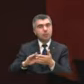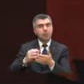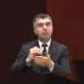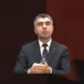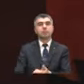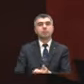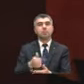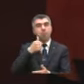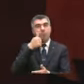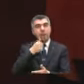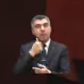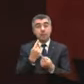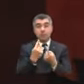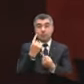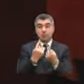شأنها